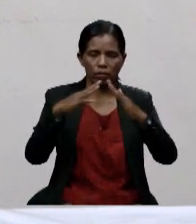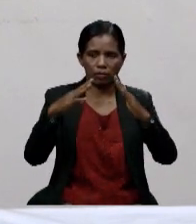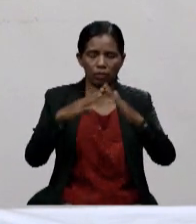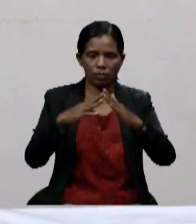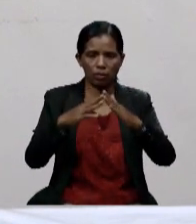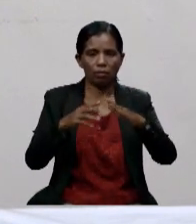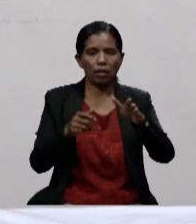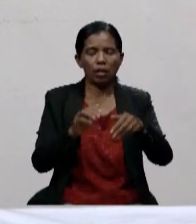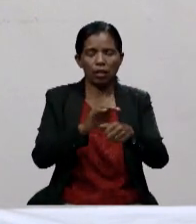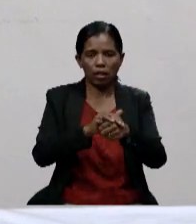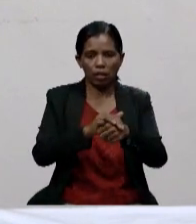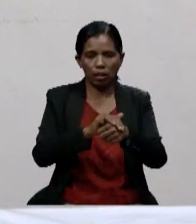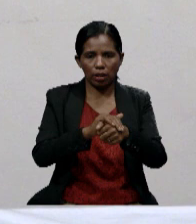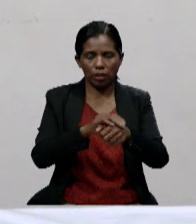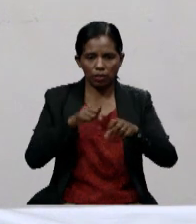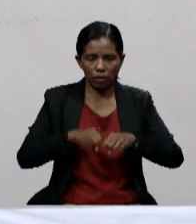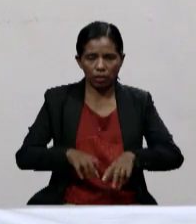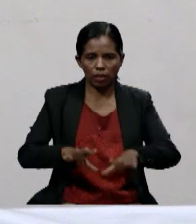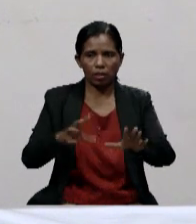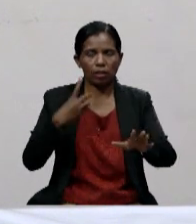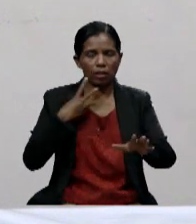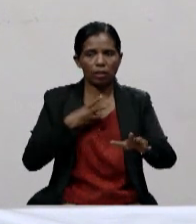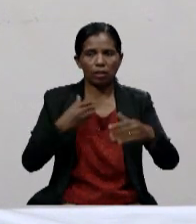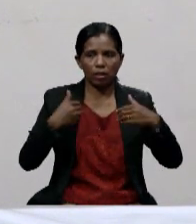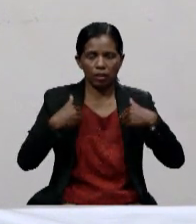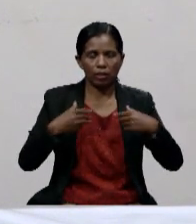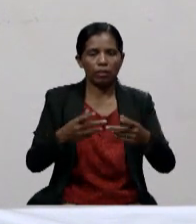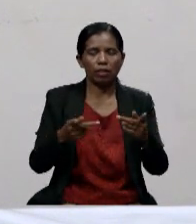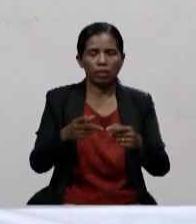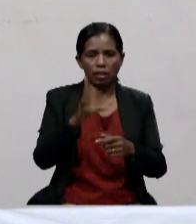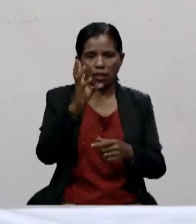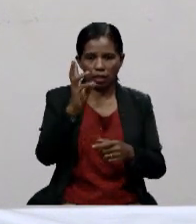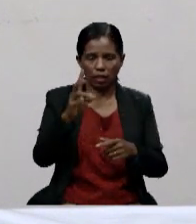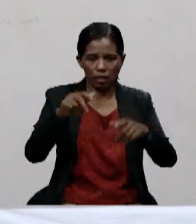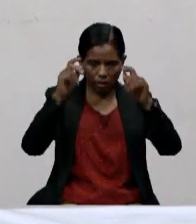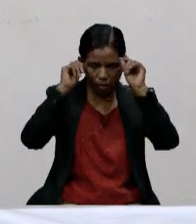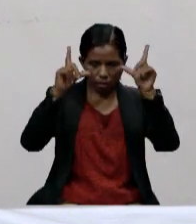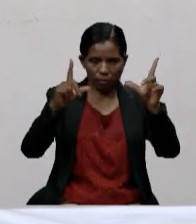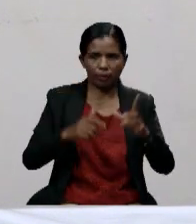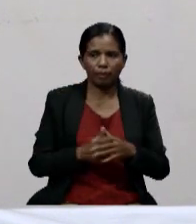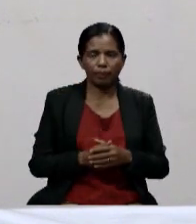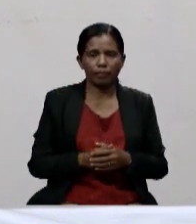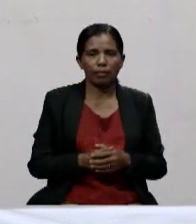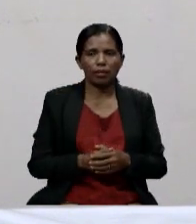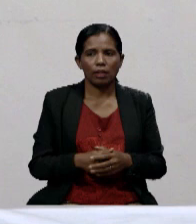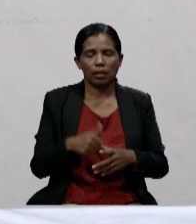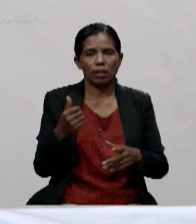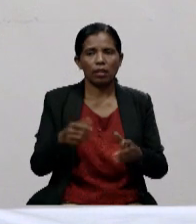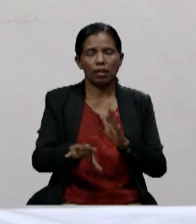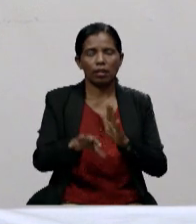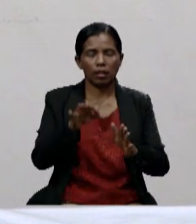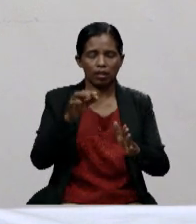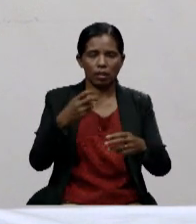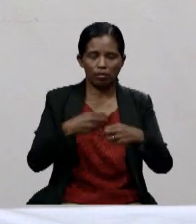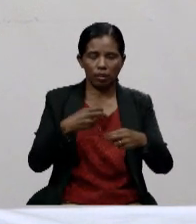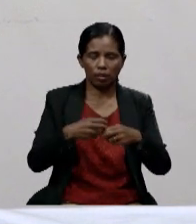lenuk, lenuk tasin nian, ite iha species nian ya Timor, i iha balo nebe ke heta namian sado